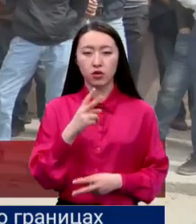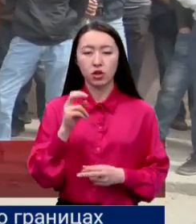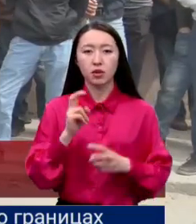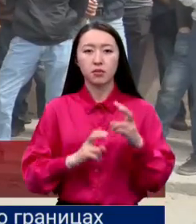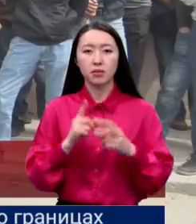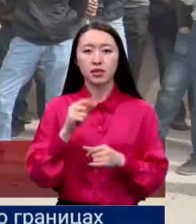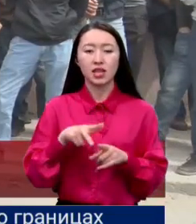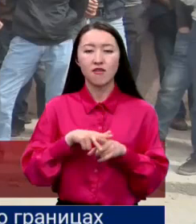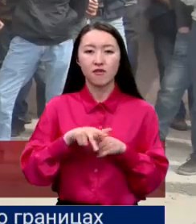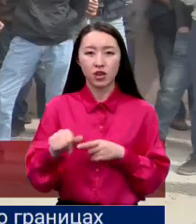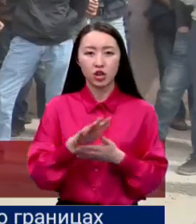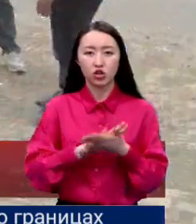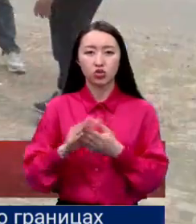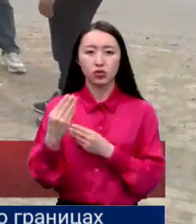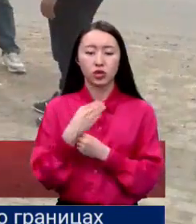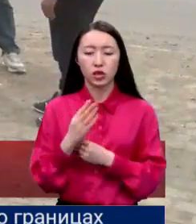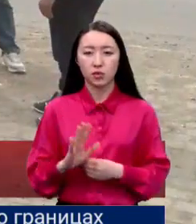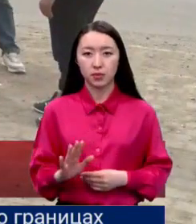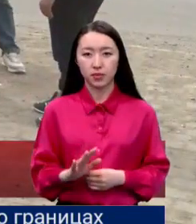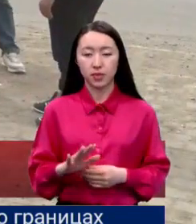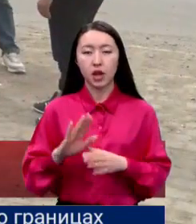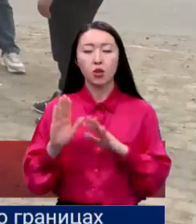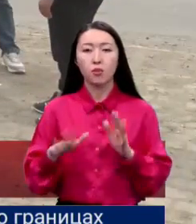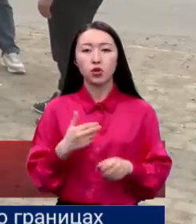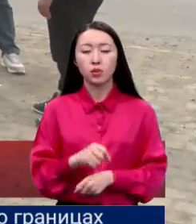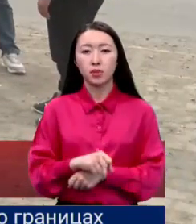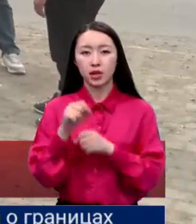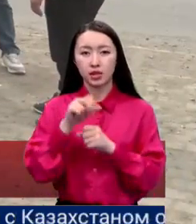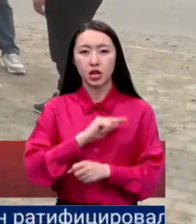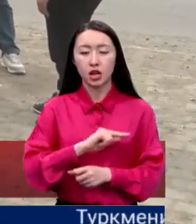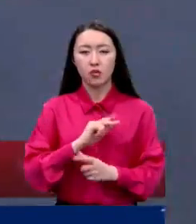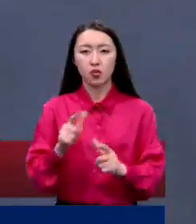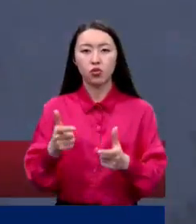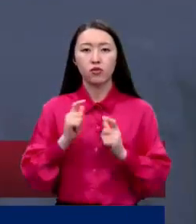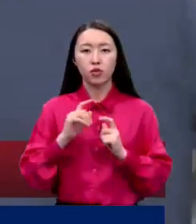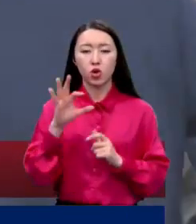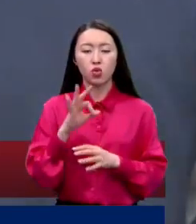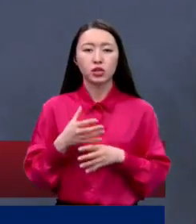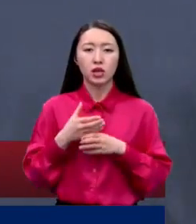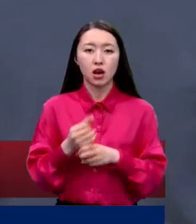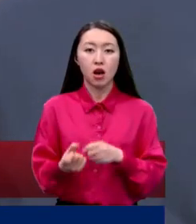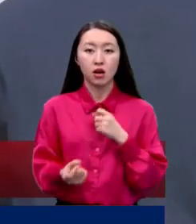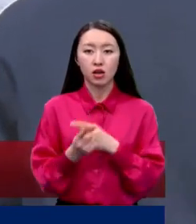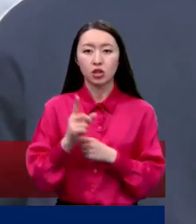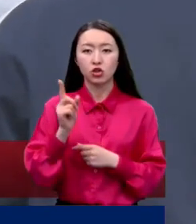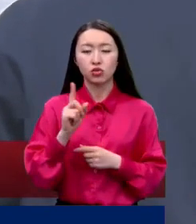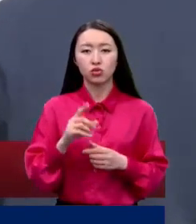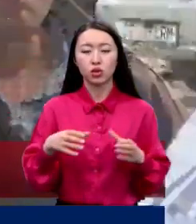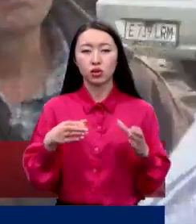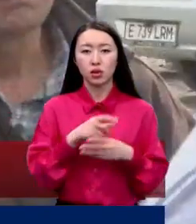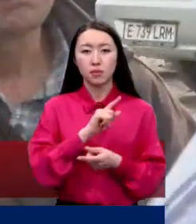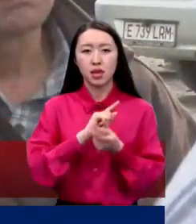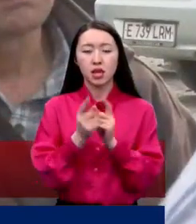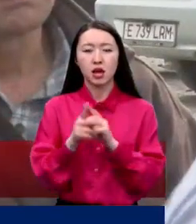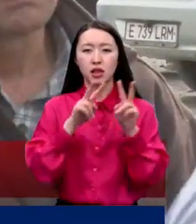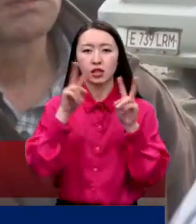за вредность ничего не добавляет. После выражения протеста рабочие получили уведомление о сокращении. Оказалось, что товарищество меняет